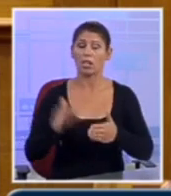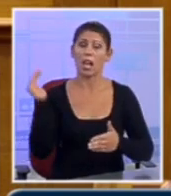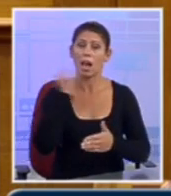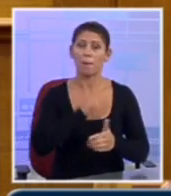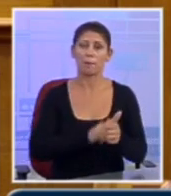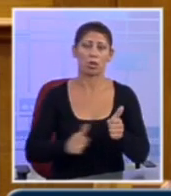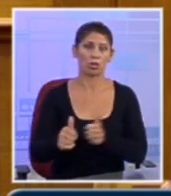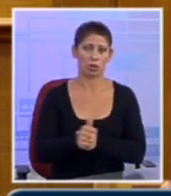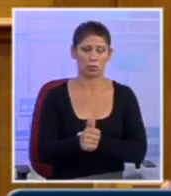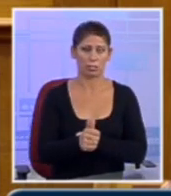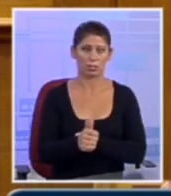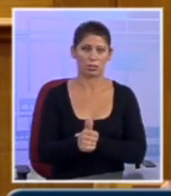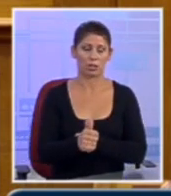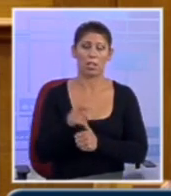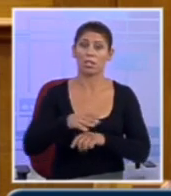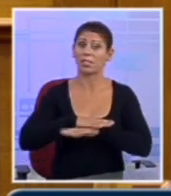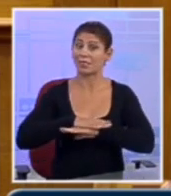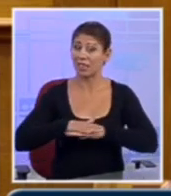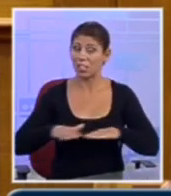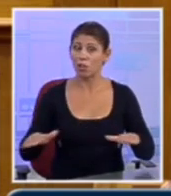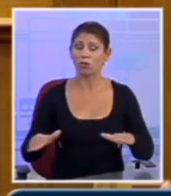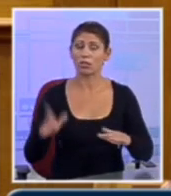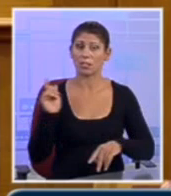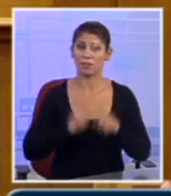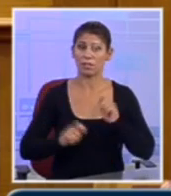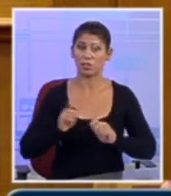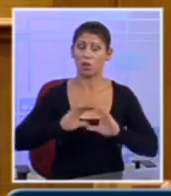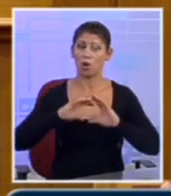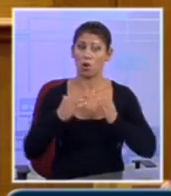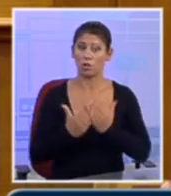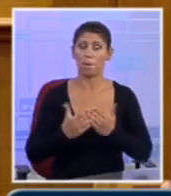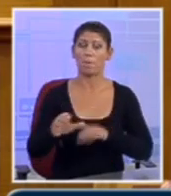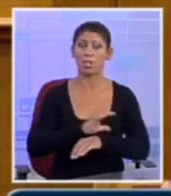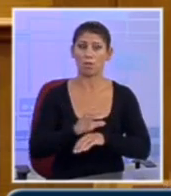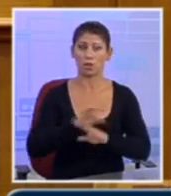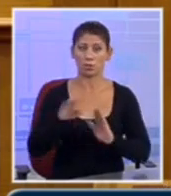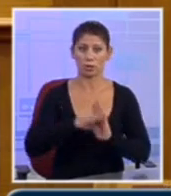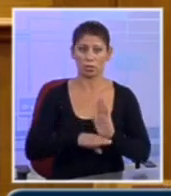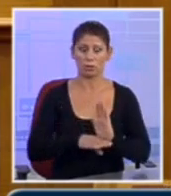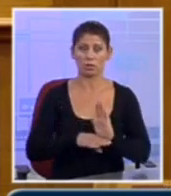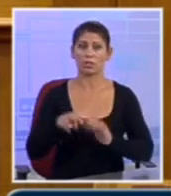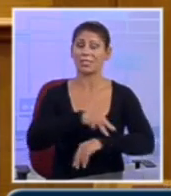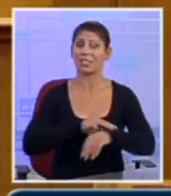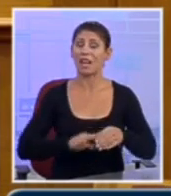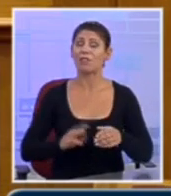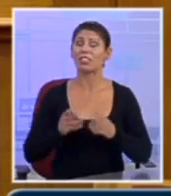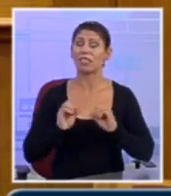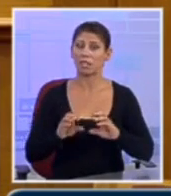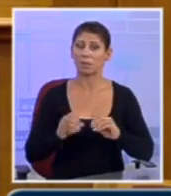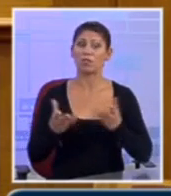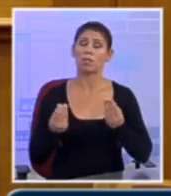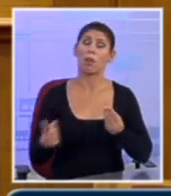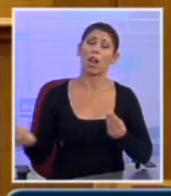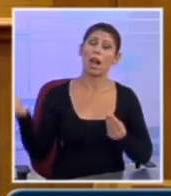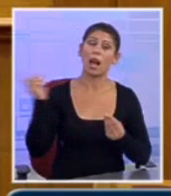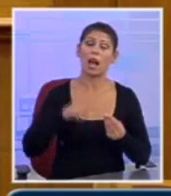άμεσες προτεραιότητές μας. Η ολοκλήρωση, η δημιουργία ολοκληρωμένου πληροφοριακού συστήματος και στην ναυτική εκπαίδευση και σε πολλές